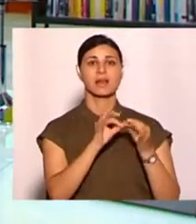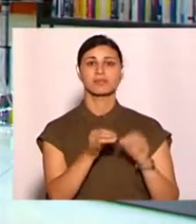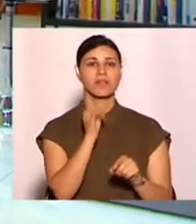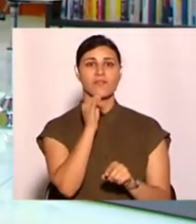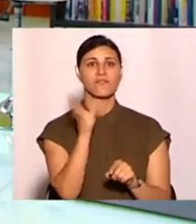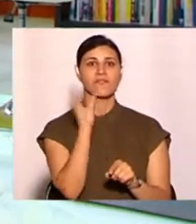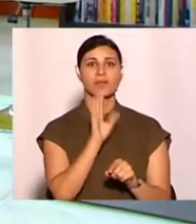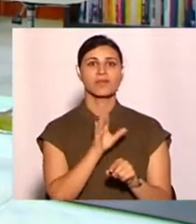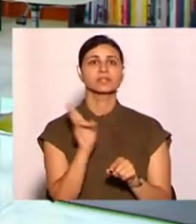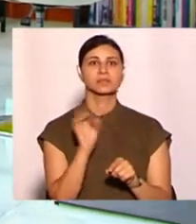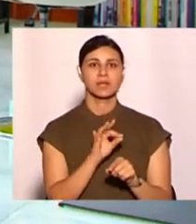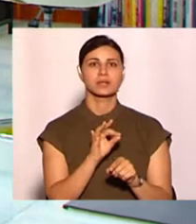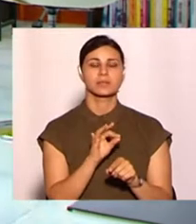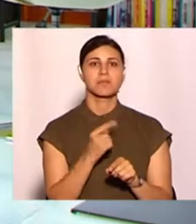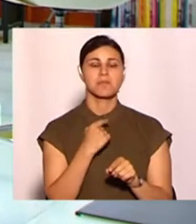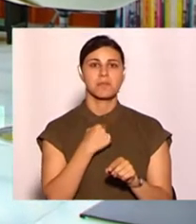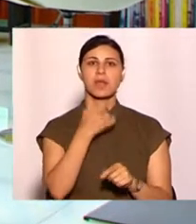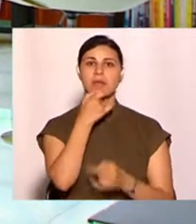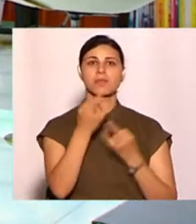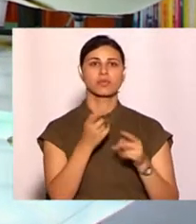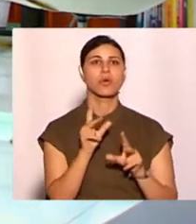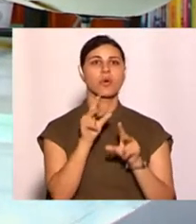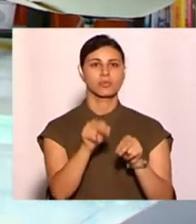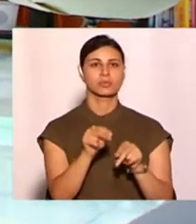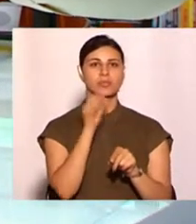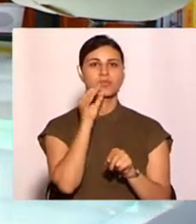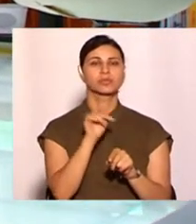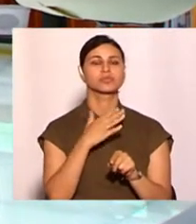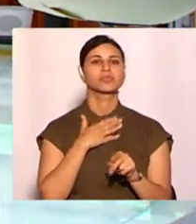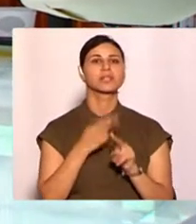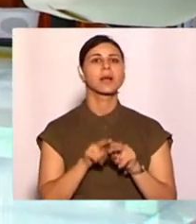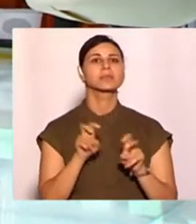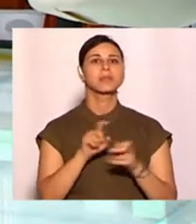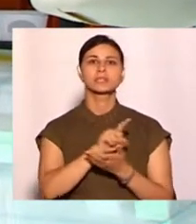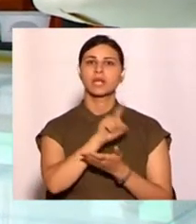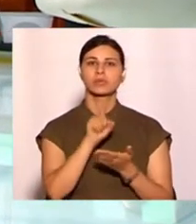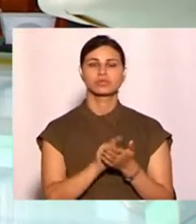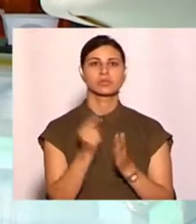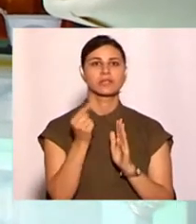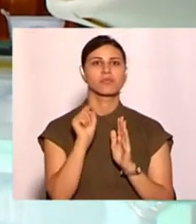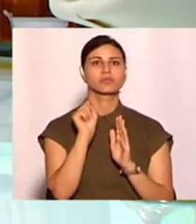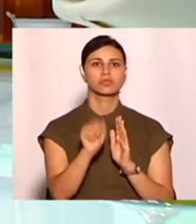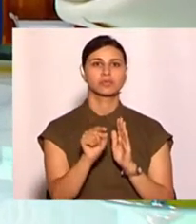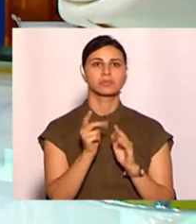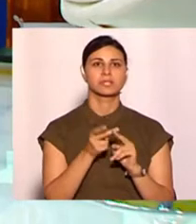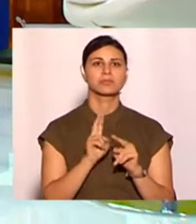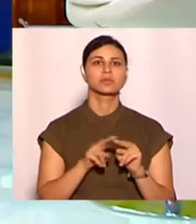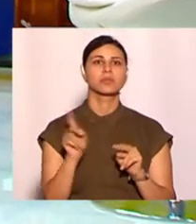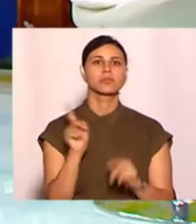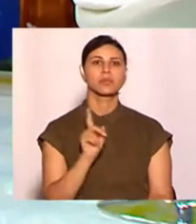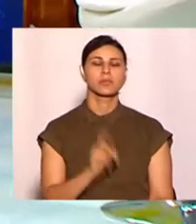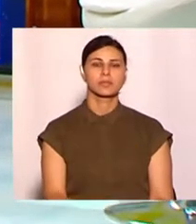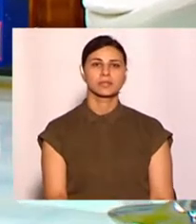ვეღარ მოვასწარით. მე მაყურებელს დავპირდები და ვიტყვი, რომ ჩვენ ამ თემას აუცილებლად დაუბრუნდებით. დაუბრუნდებით იმიტომ,